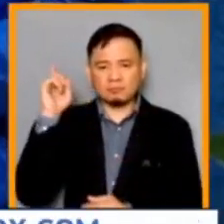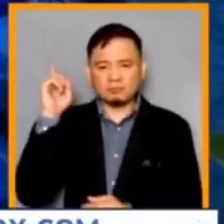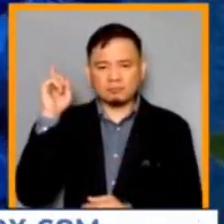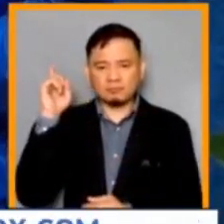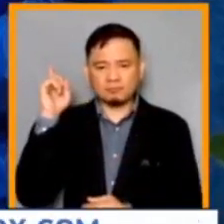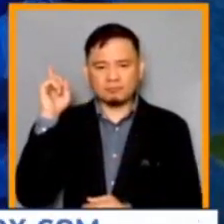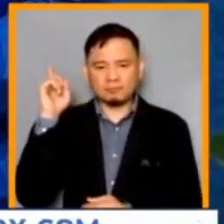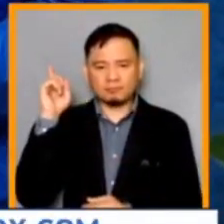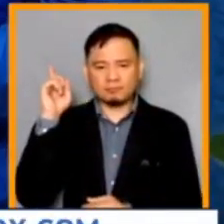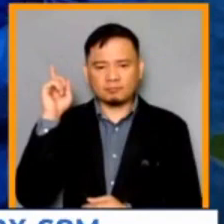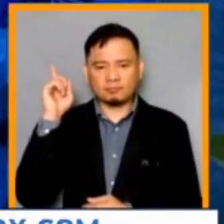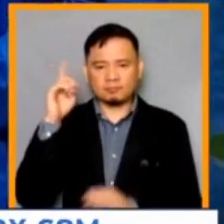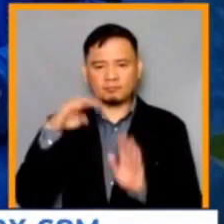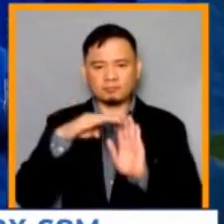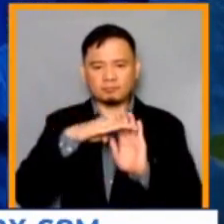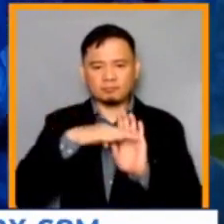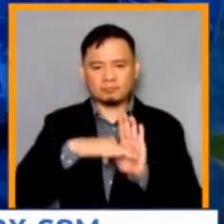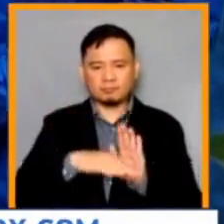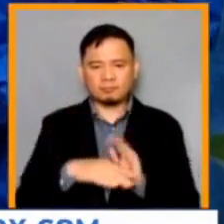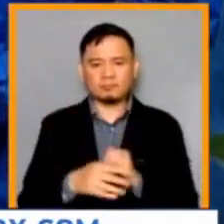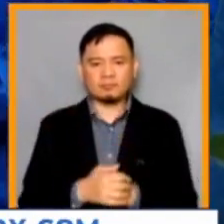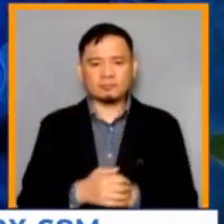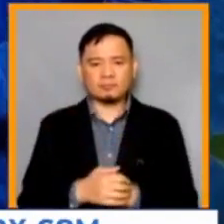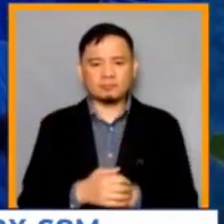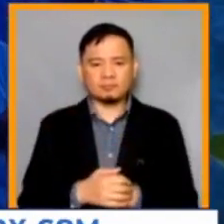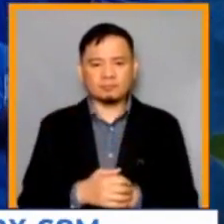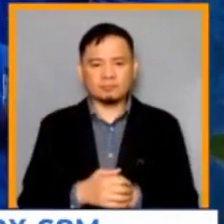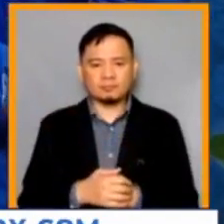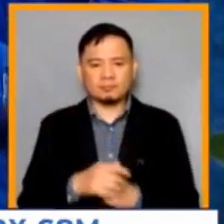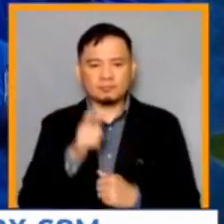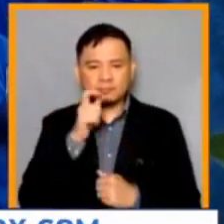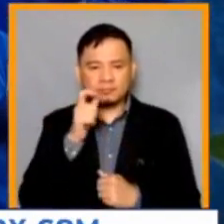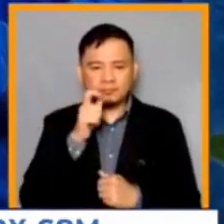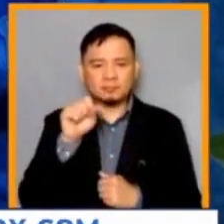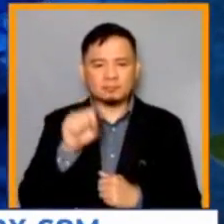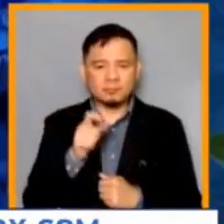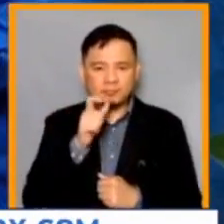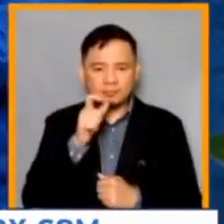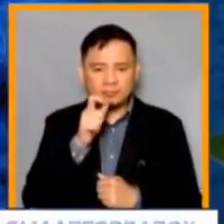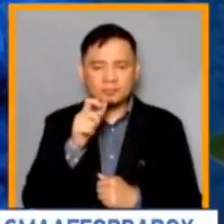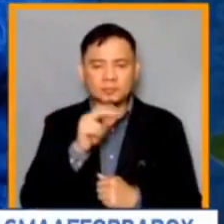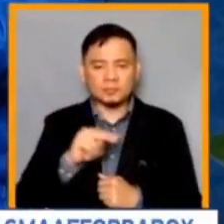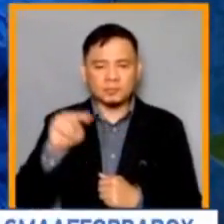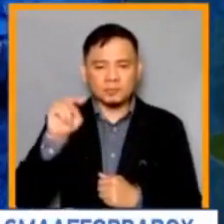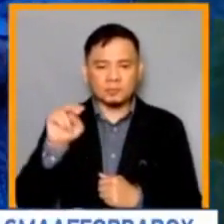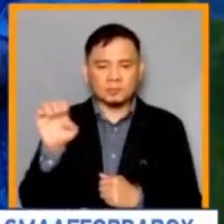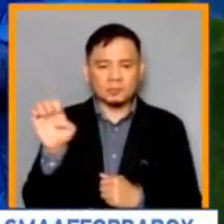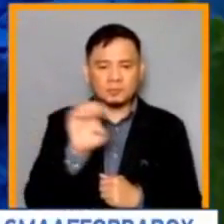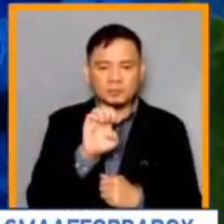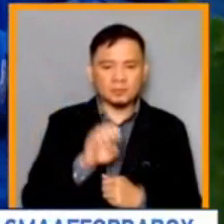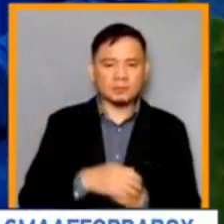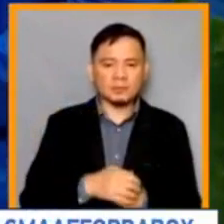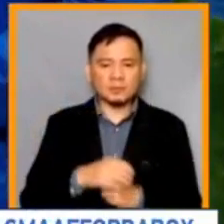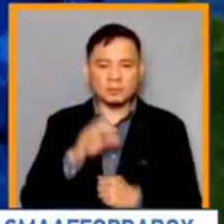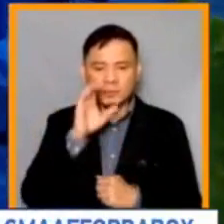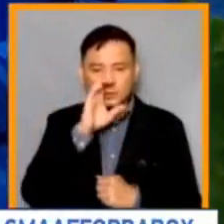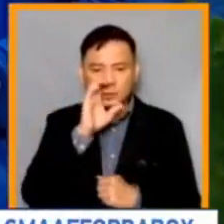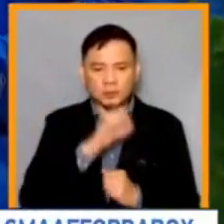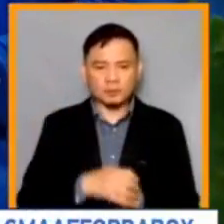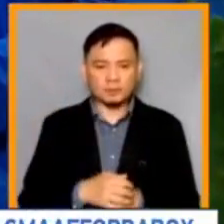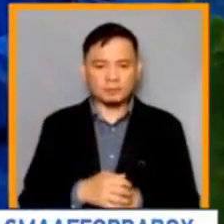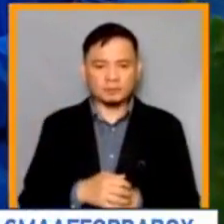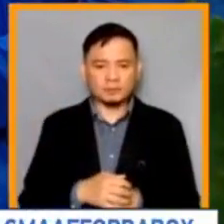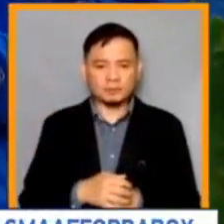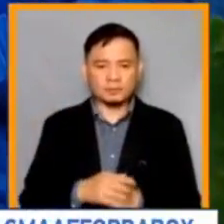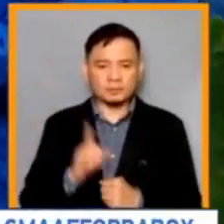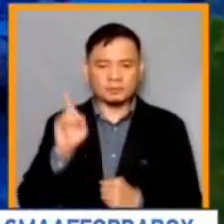Biliran, Leyte, Southern Leyte, northeastern portion ng Cebu, kasama po ang Camotes Island at sa Mindanao ay dyan sa may